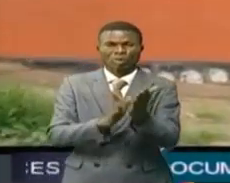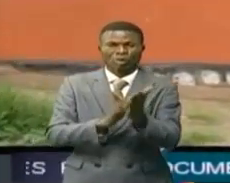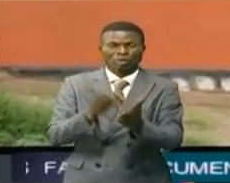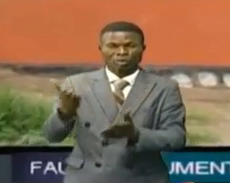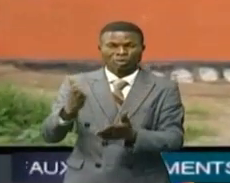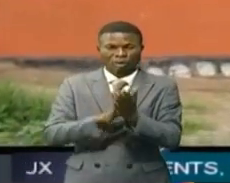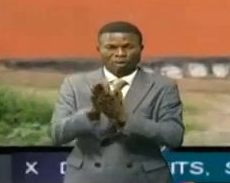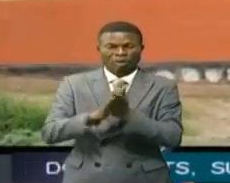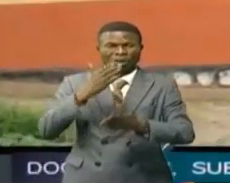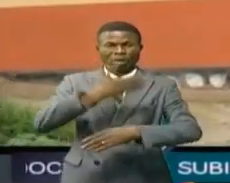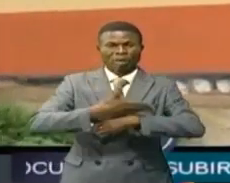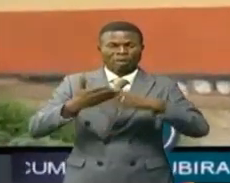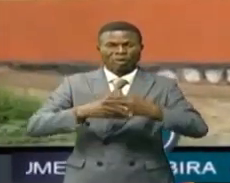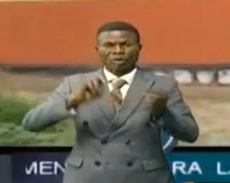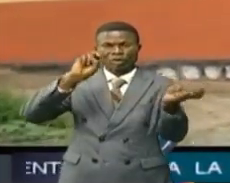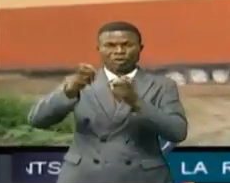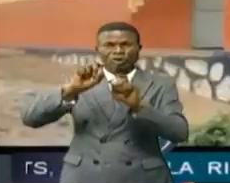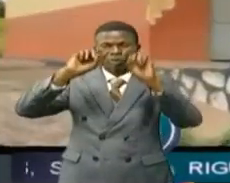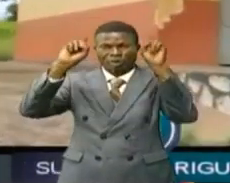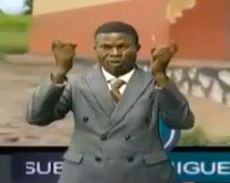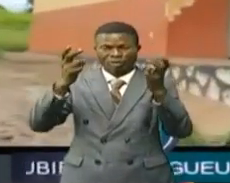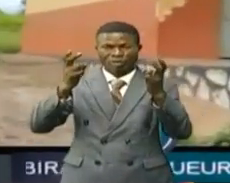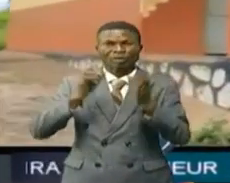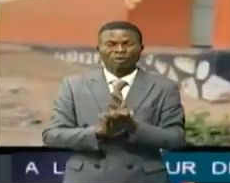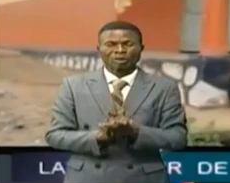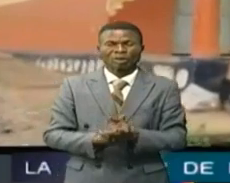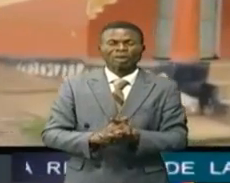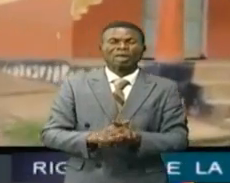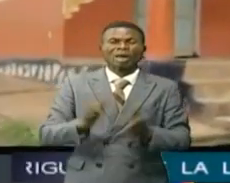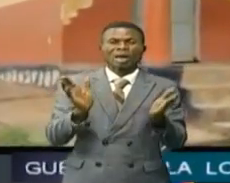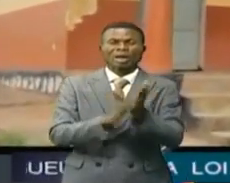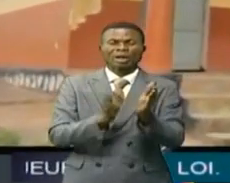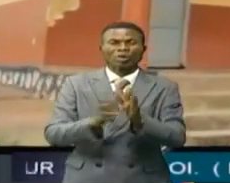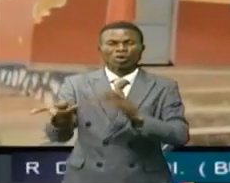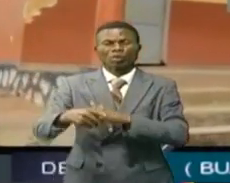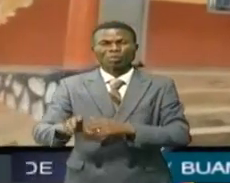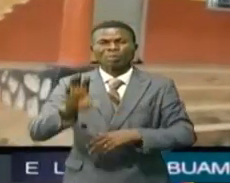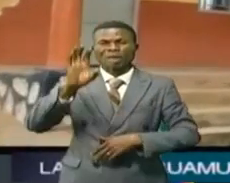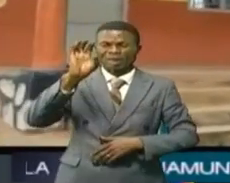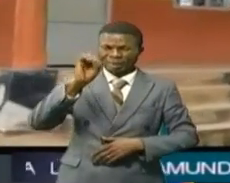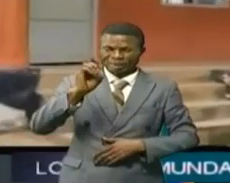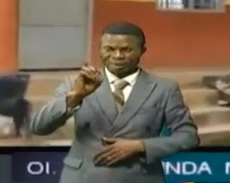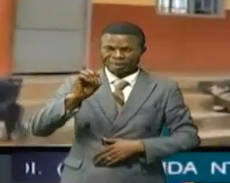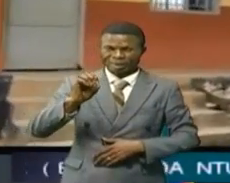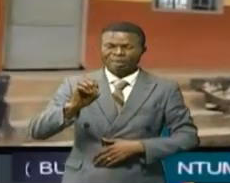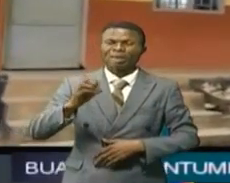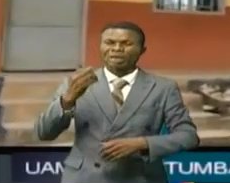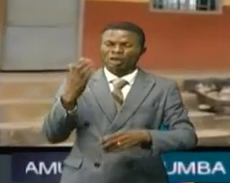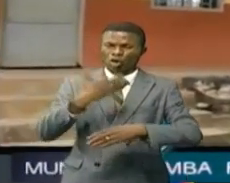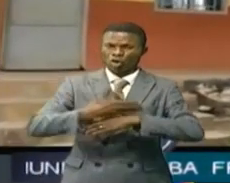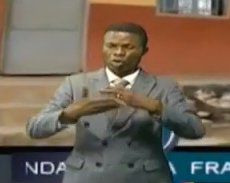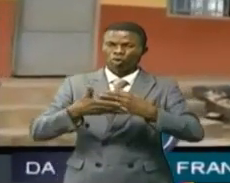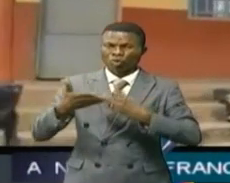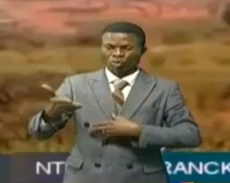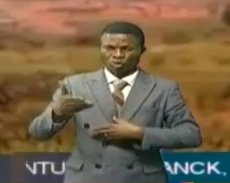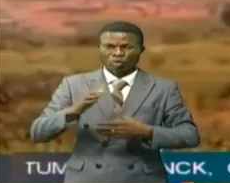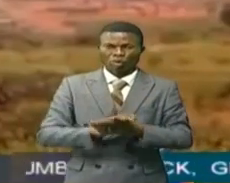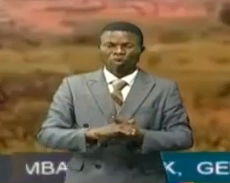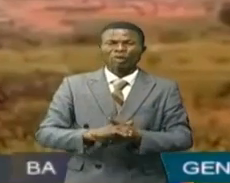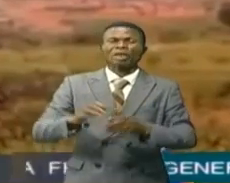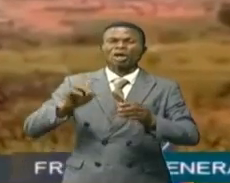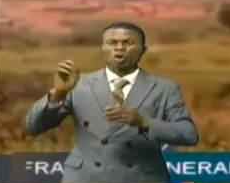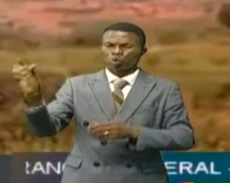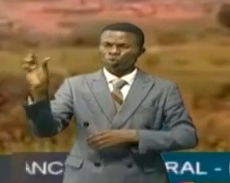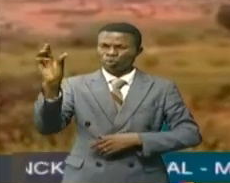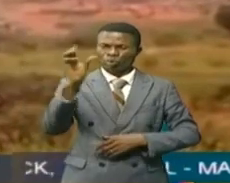sur la construction et la modernisation d'une cinquantaine d'écoles primaires et secondaires qui s'exécutent dans la curielle des villages disséminées dans les six groupements du